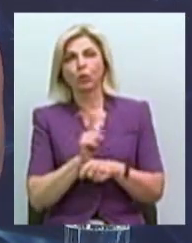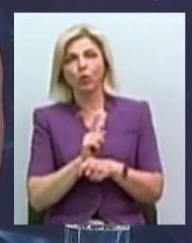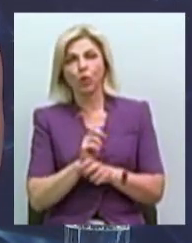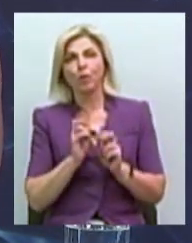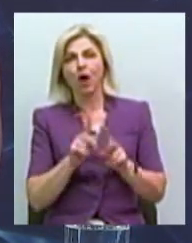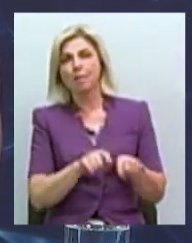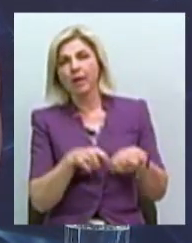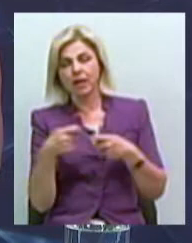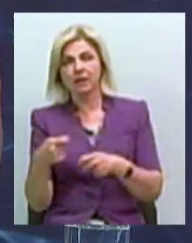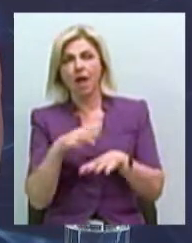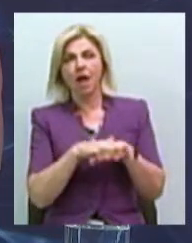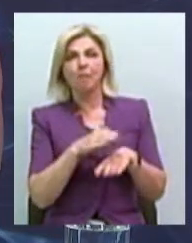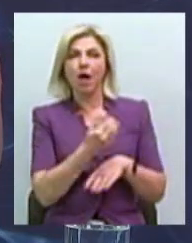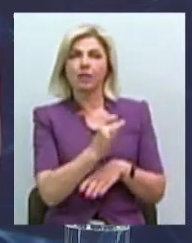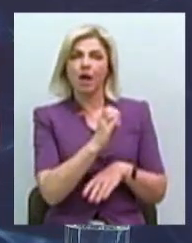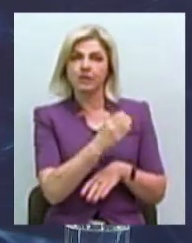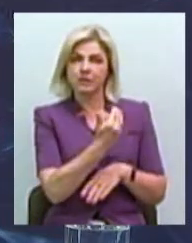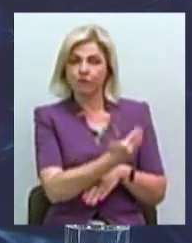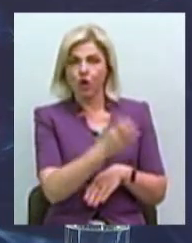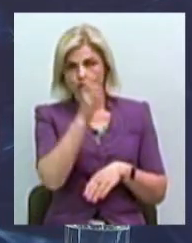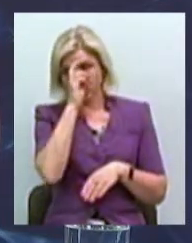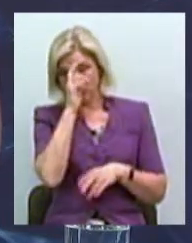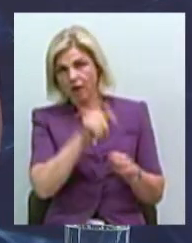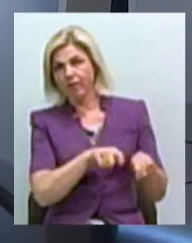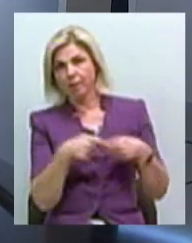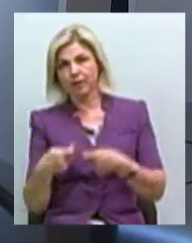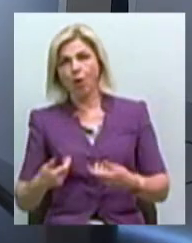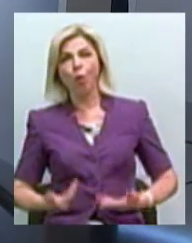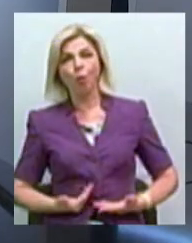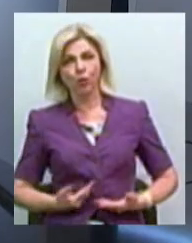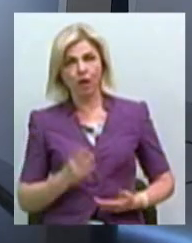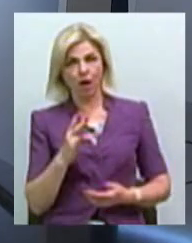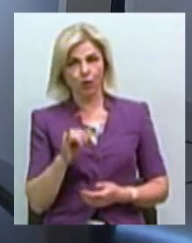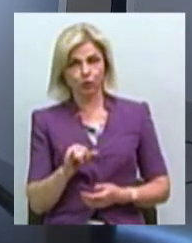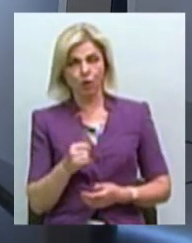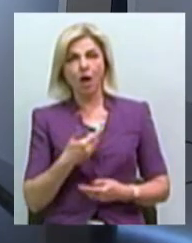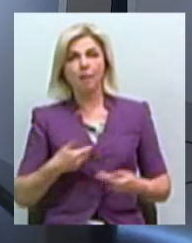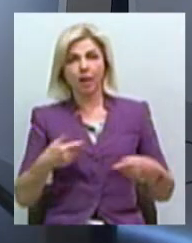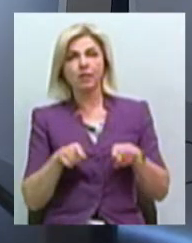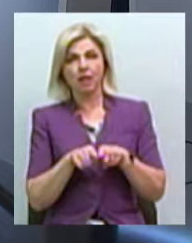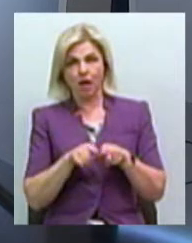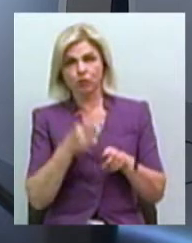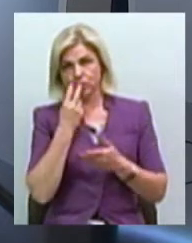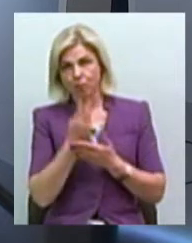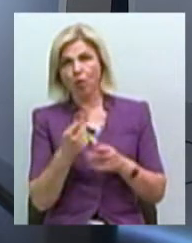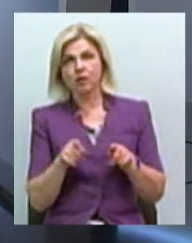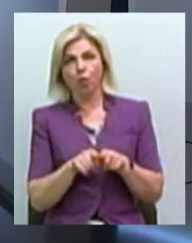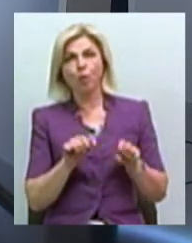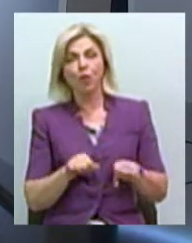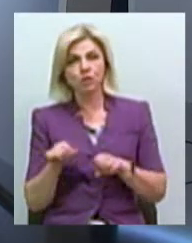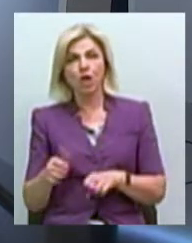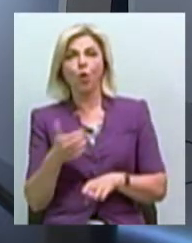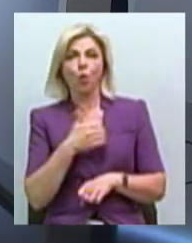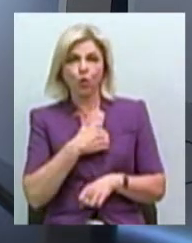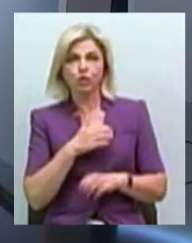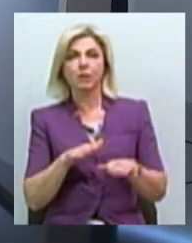передача з баланса на баланс, тобто з державної власності в комунальну. Ми також розглядаємо цю можливість і ми хочемо і звертаємося,